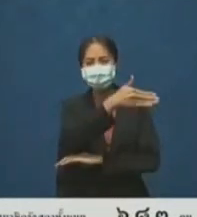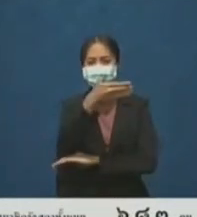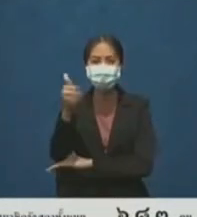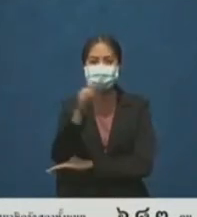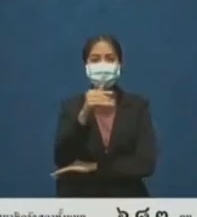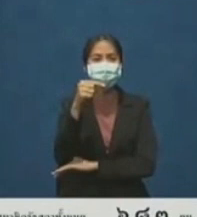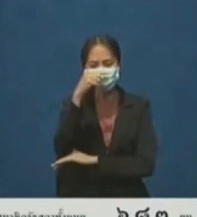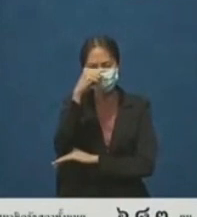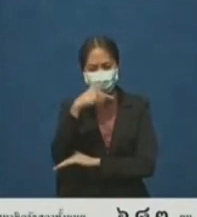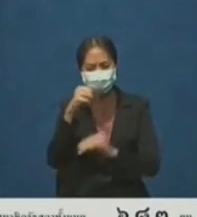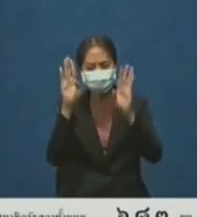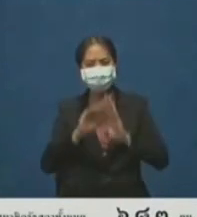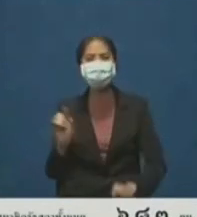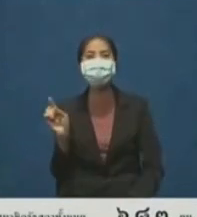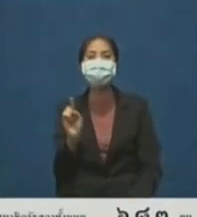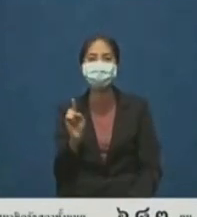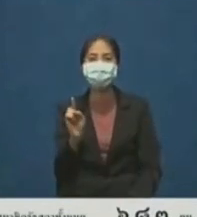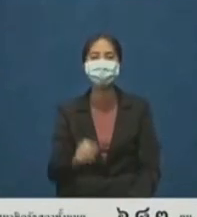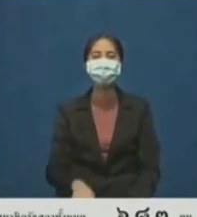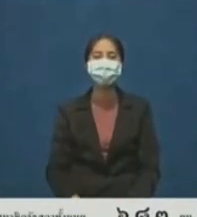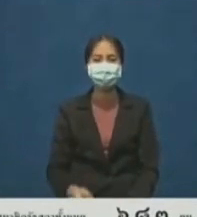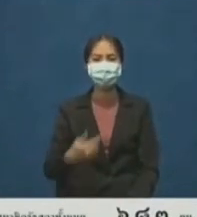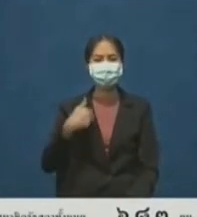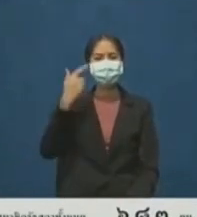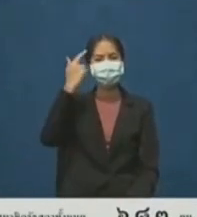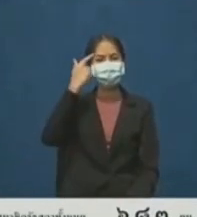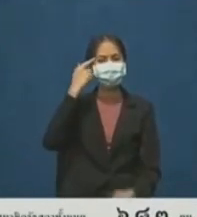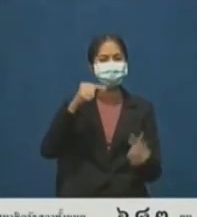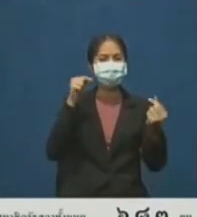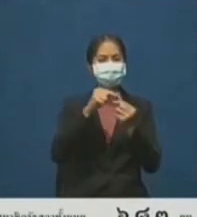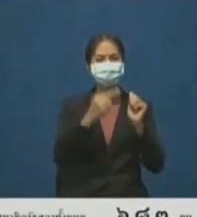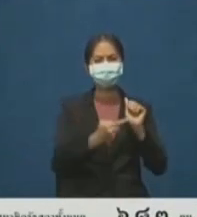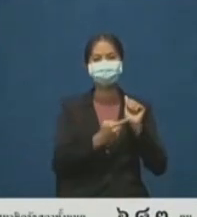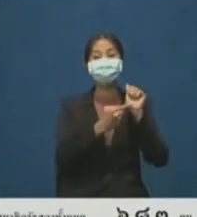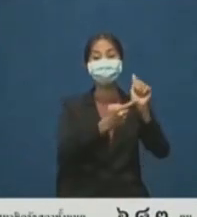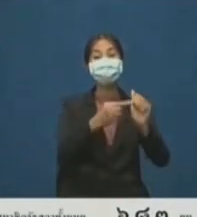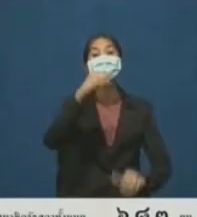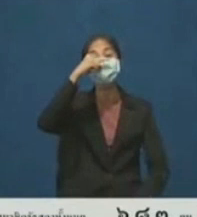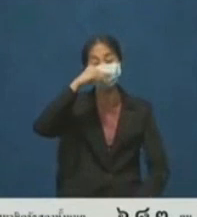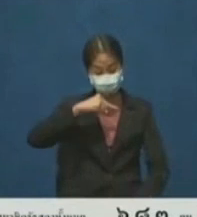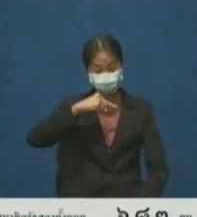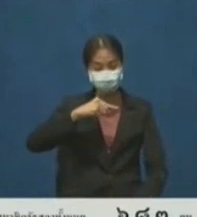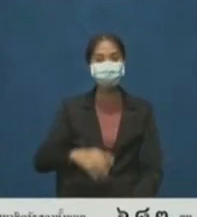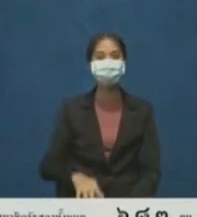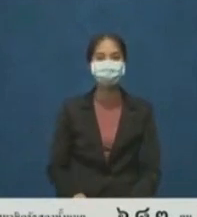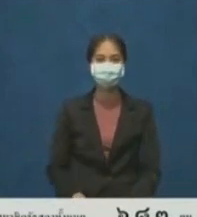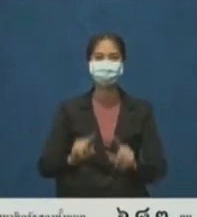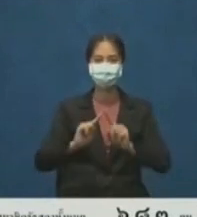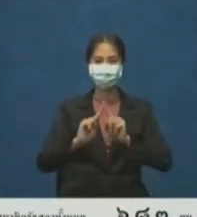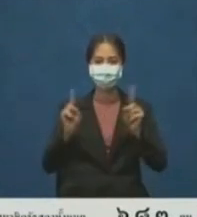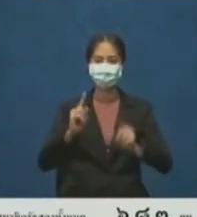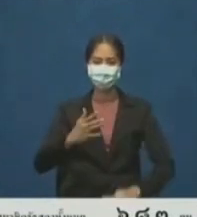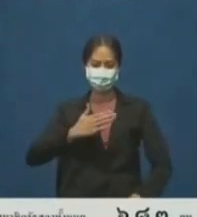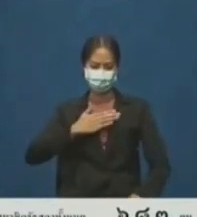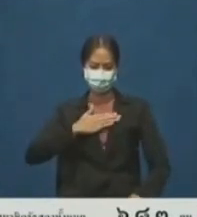องว่าธงชาติอย่างไรนั้นเป็นอย่างไรนั้นอาจจะมองว่านั่นคือสัญลักษณ์ของชาติและประเท